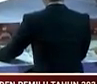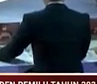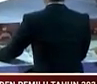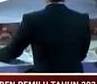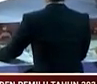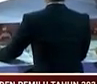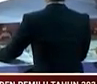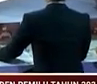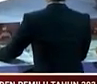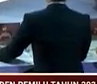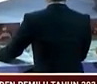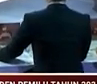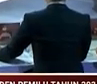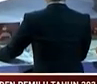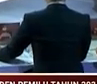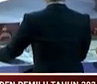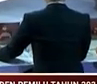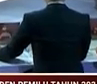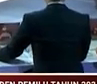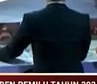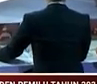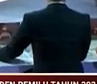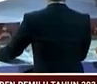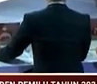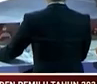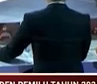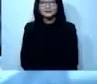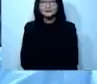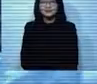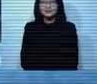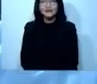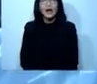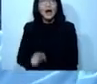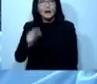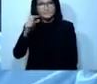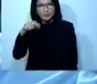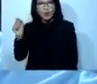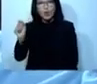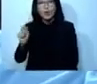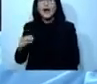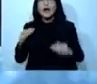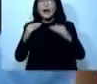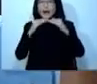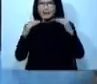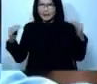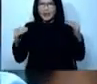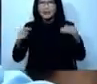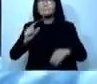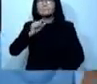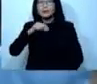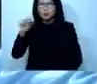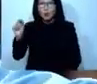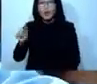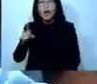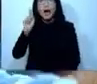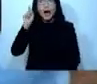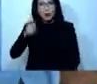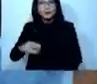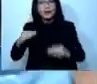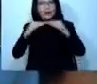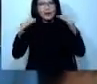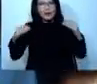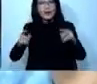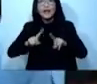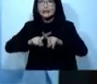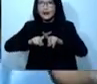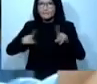Jadi akhirnya tidak mendapatkan gambaran utuh. Mas Ganjar punya kedalaman yang lebih dibandingkan. Kenapa? Karena dia lebih